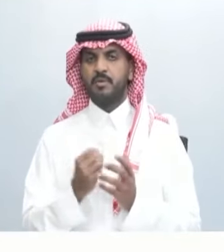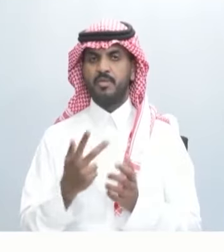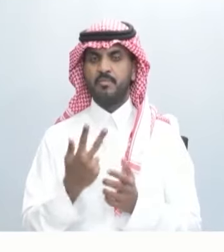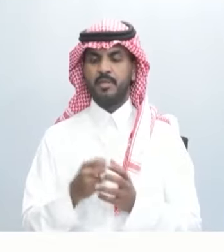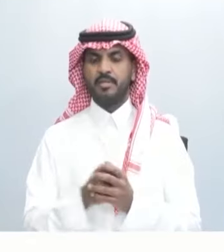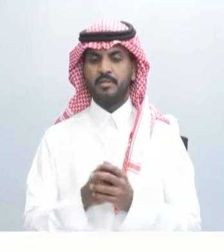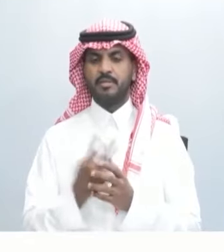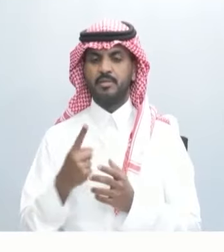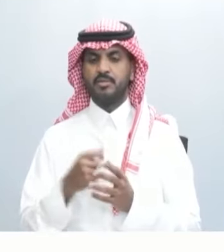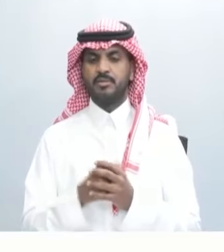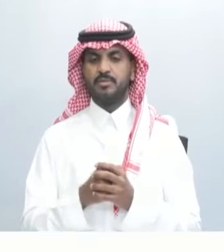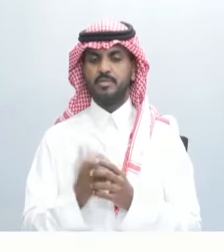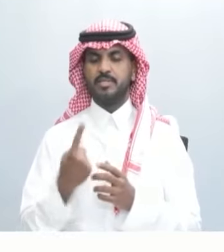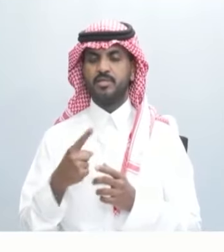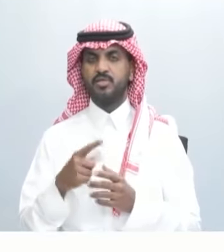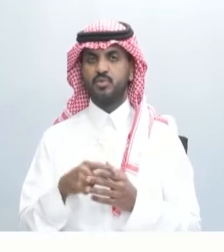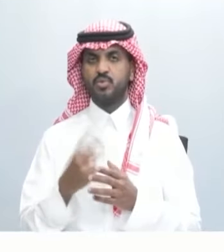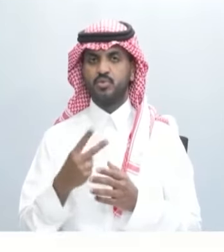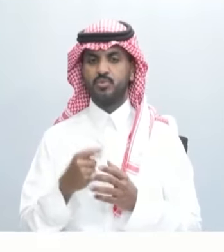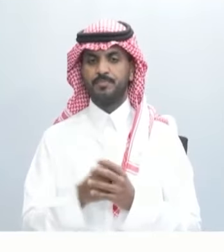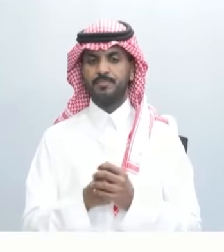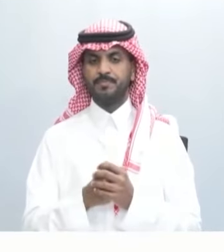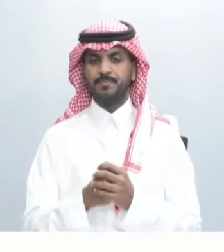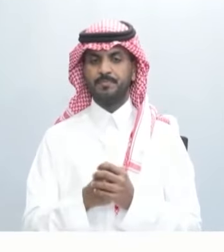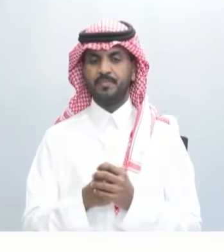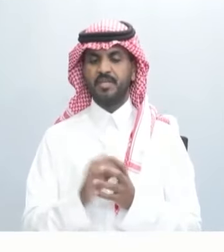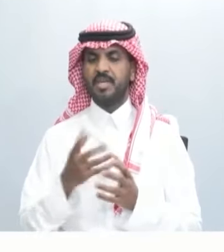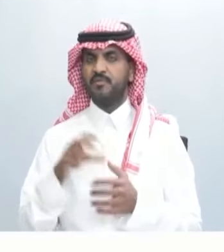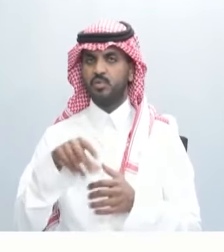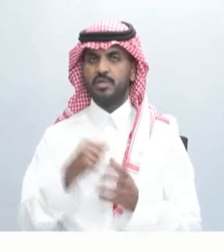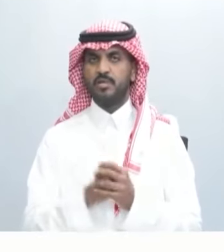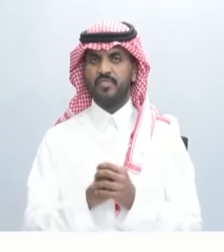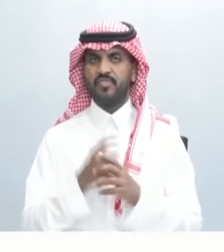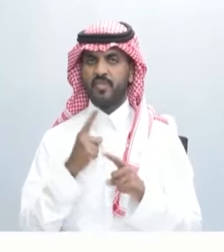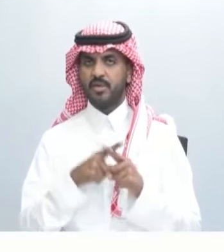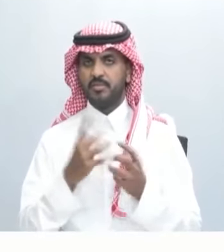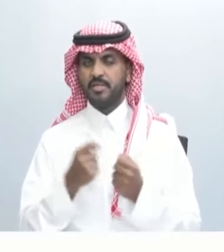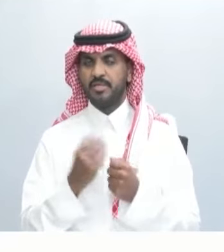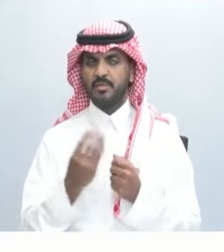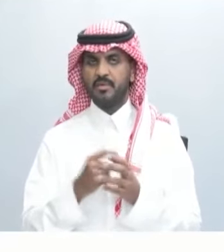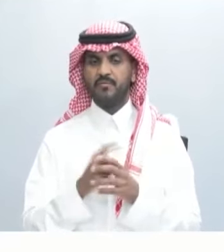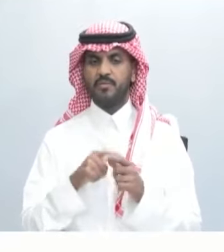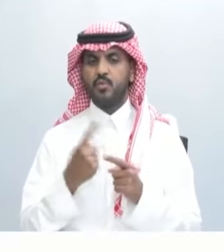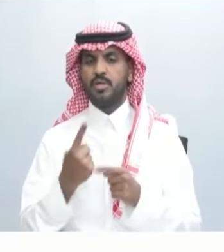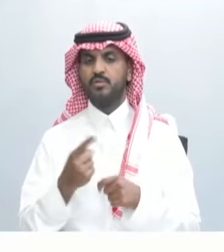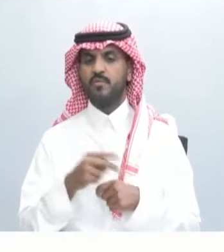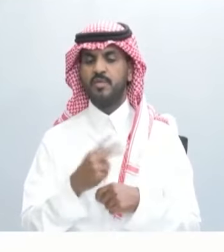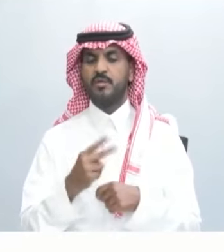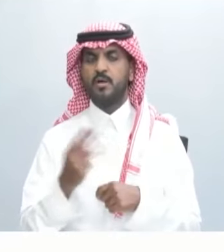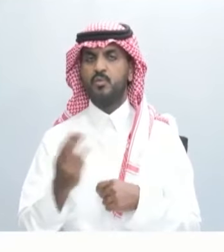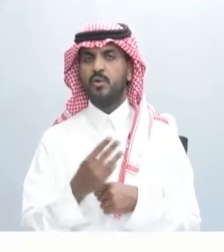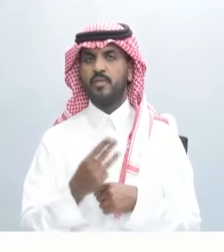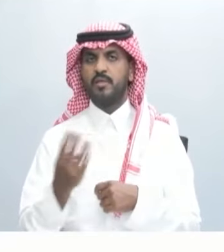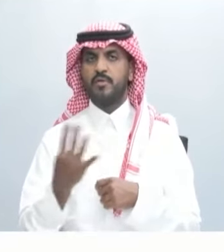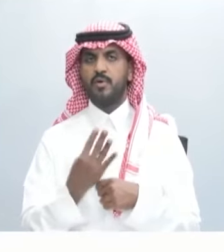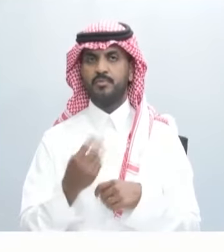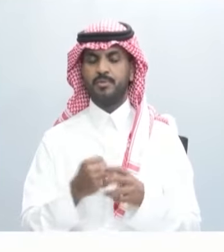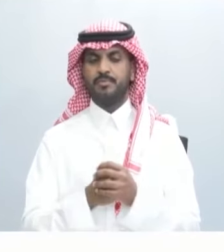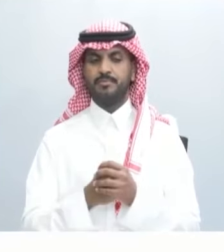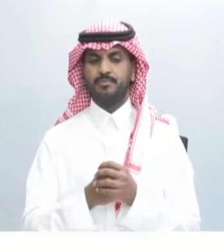ثمانيه 12 سته عشر عشرون كيف اوجدناها بضرب العدد اربعه في واحد ومن ثم اثنان ثلاثه